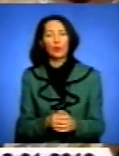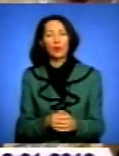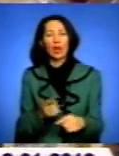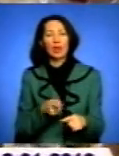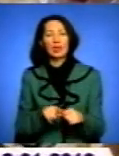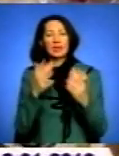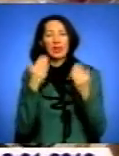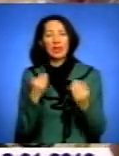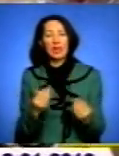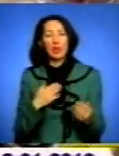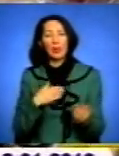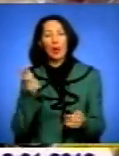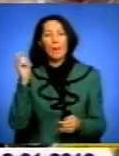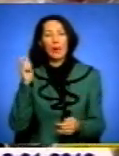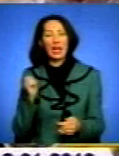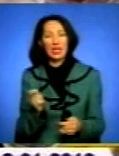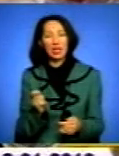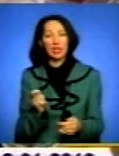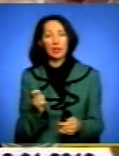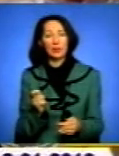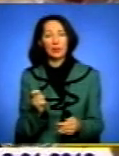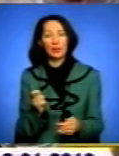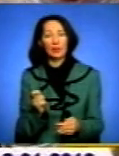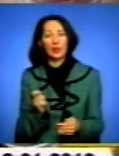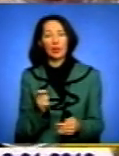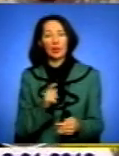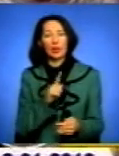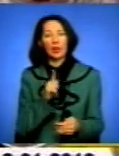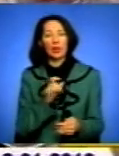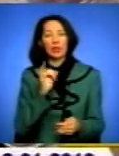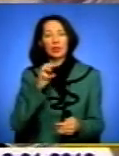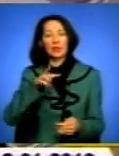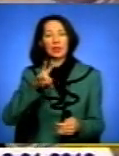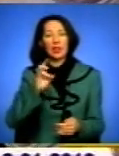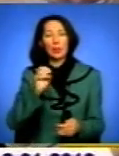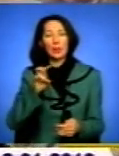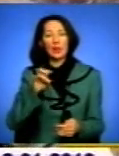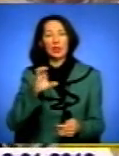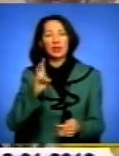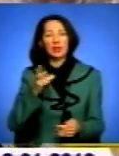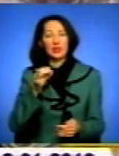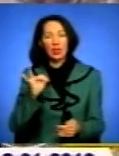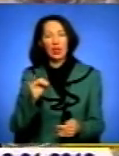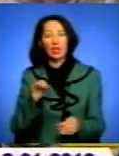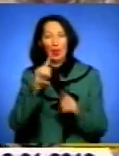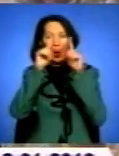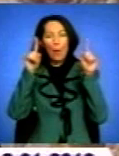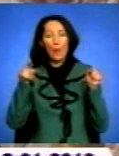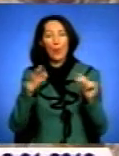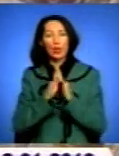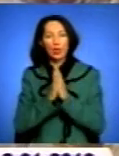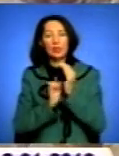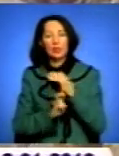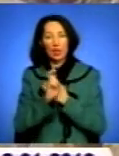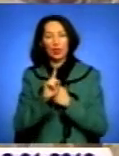Цей день ми приїхали в Зимнинський монастир для того, щоб разом з вами